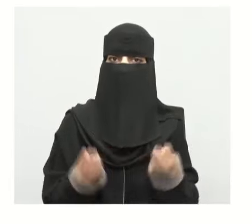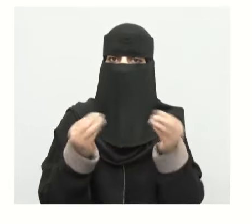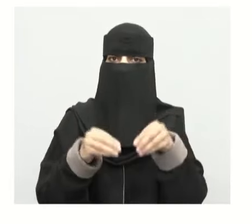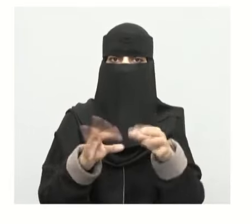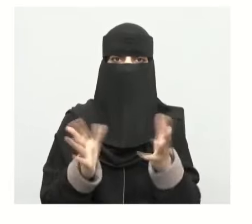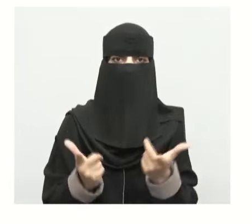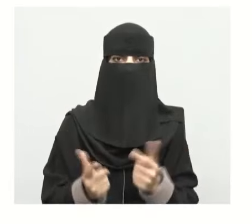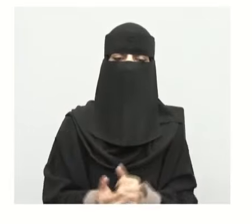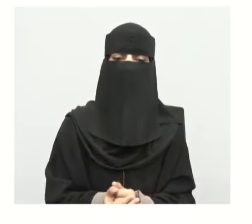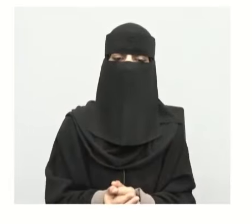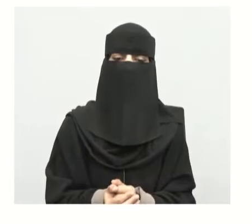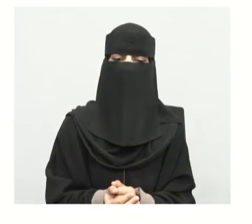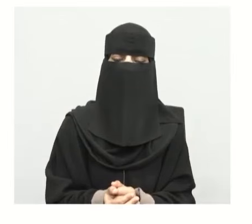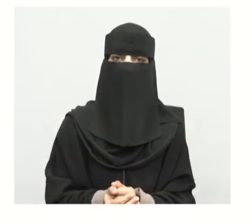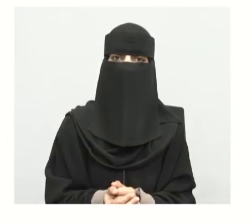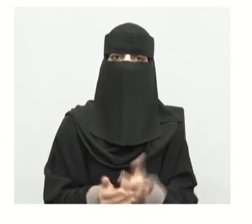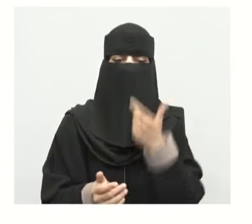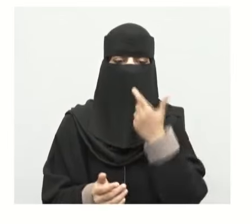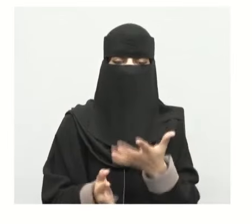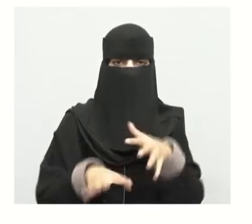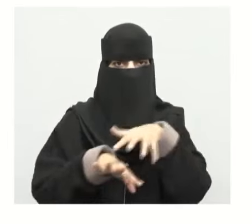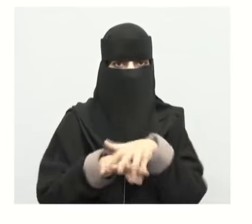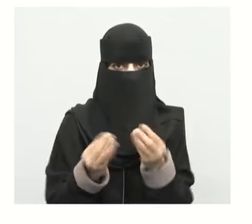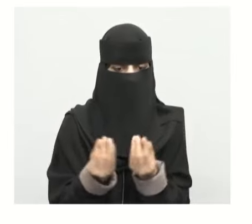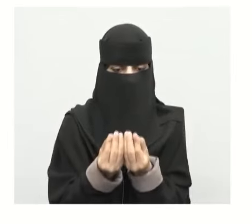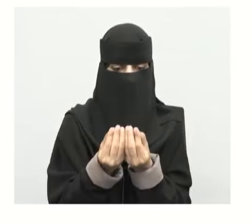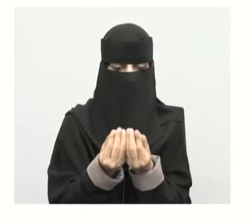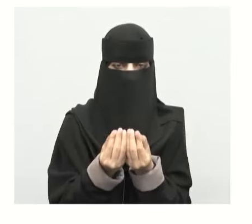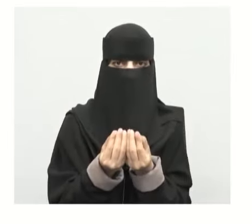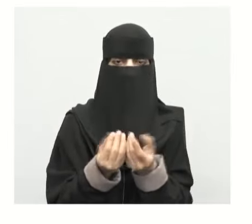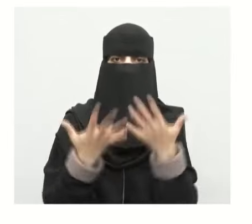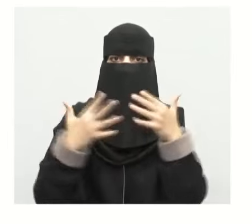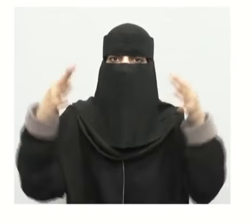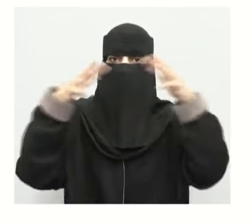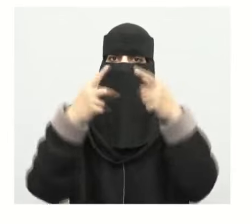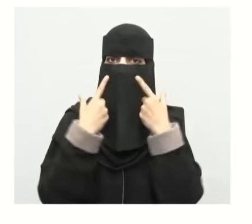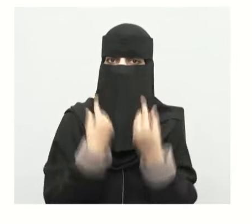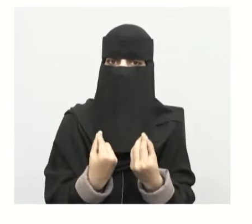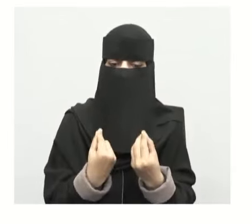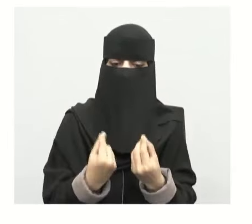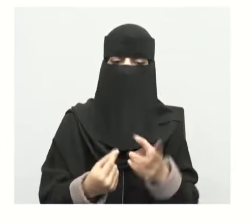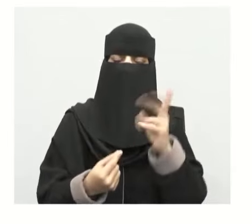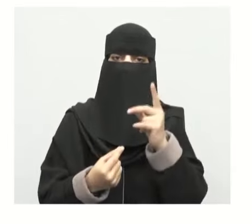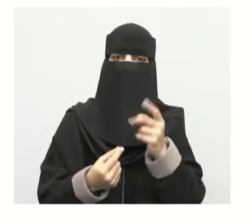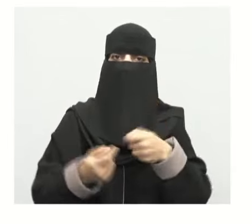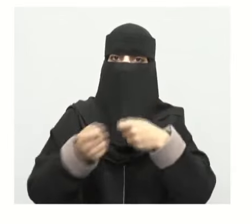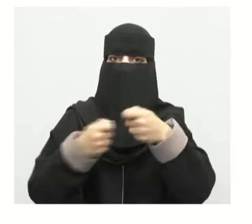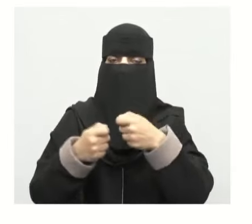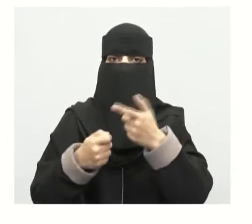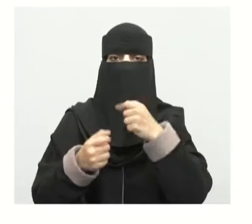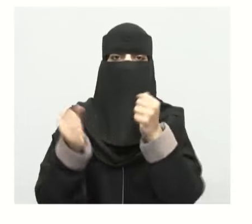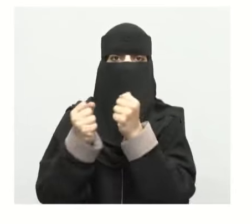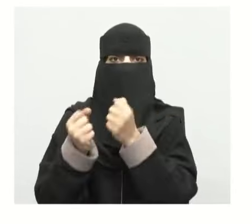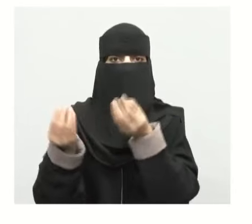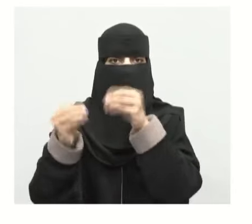المعتدل احسنتم سهوله التكيف معها لاعتدال هي غير مكلفه اقتصاديا نظر